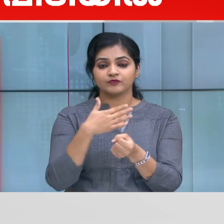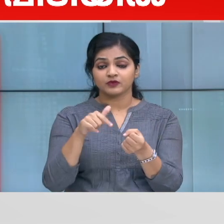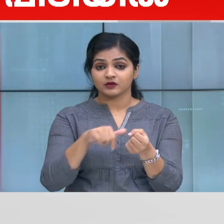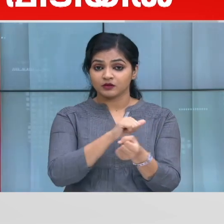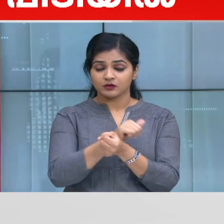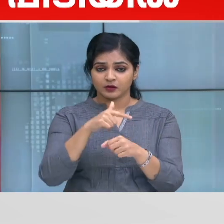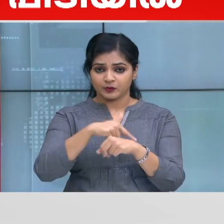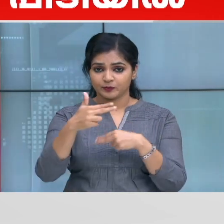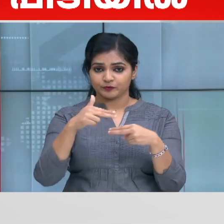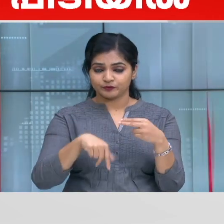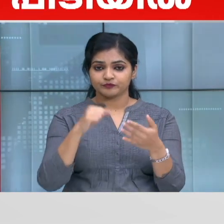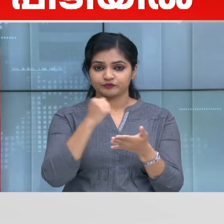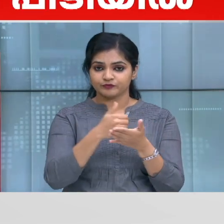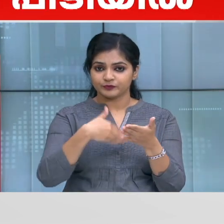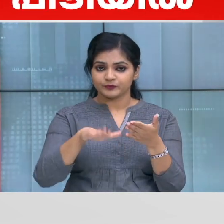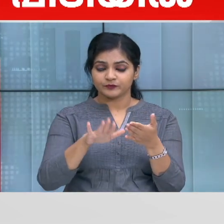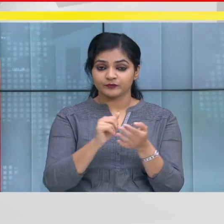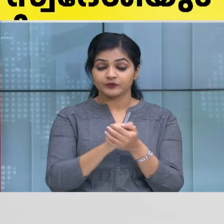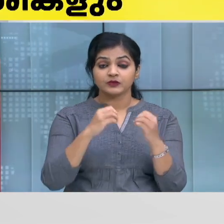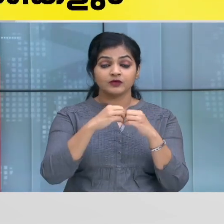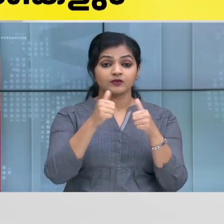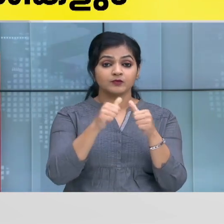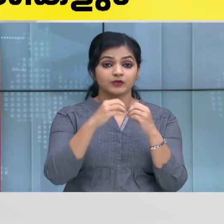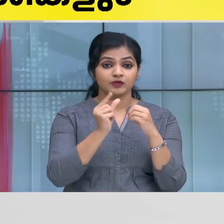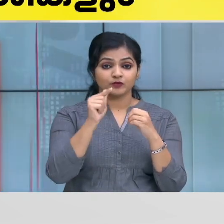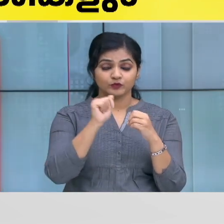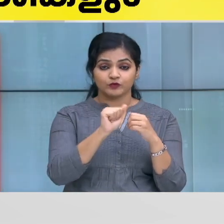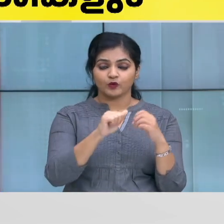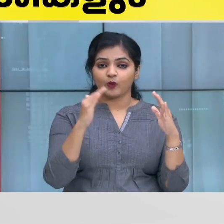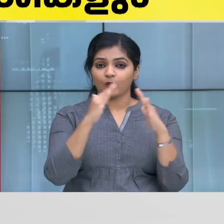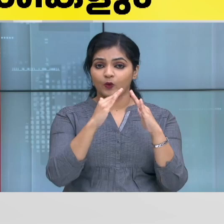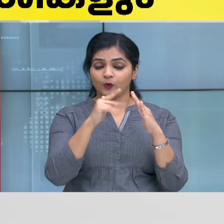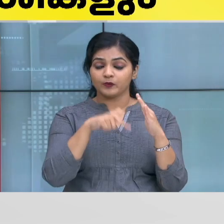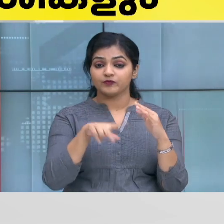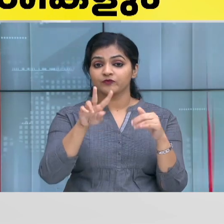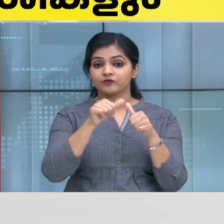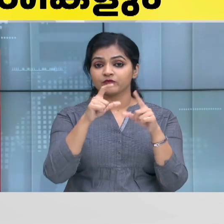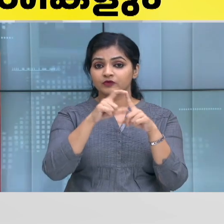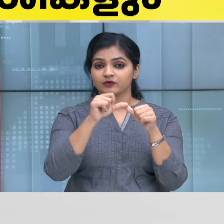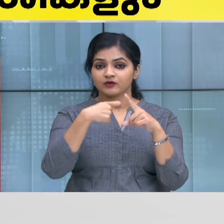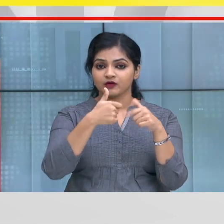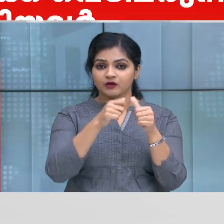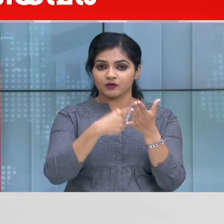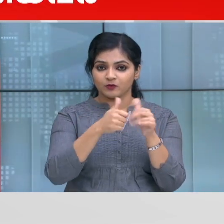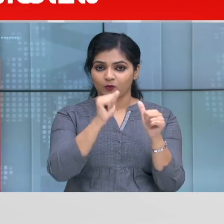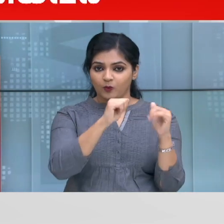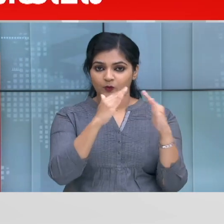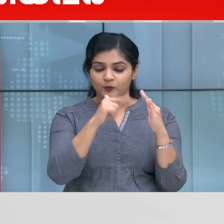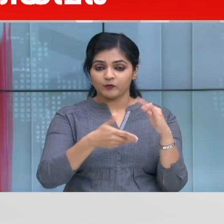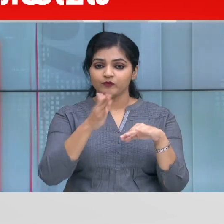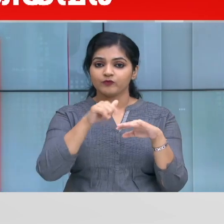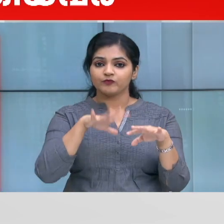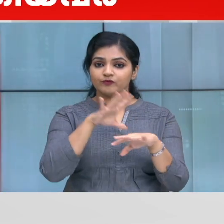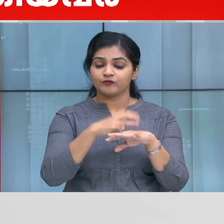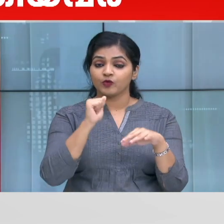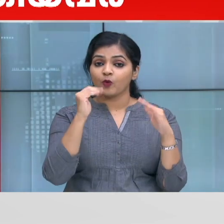ഉടൻ രേഖപ്പെടുത്തുകയും ചെയ്യും. അതിൽ ബാബുവിന്റെ വീട്ടിൽ നിന്ന്, വടകര സ്വദേശിയാണ് ബാബുവിനെ വടകരയിൽ നിന്നാണ് പോലീസ് കസ്റ്റഡിയിലെടുത്തത്. ഇയാളുടെ വീടും റെയ്ഡ് ചെയ്തു.